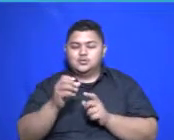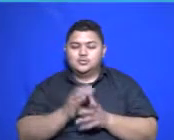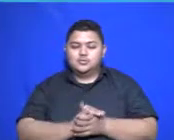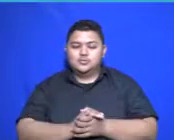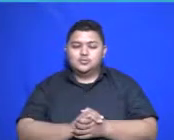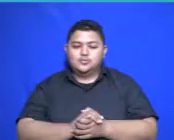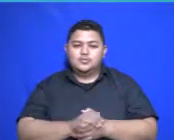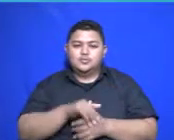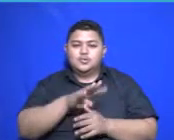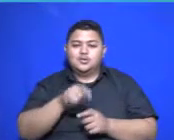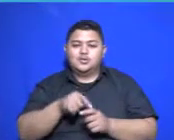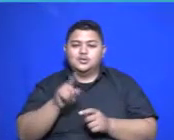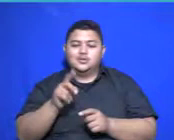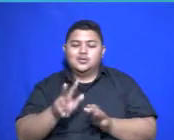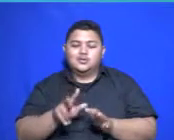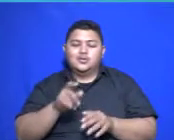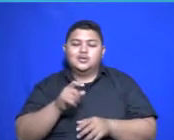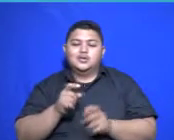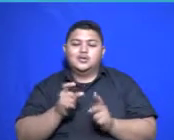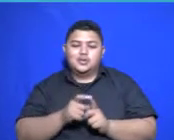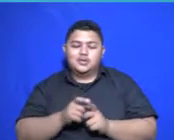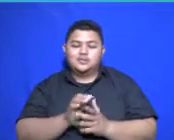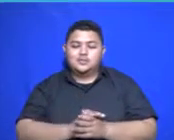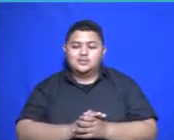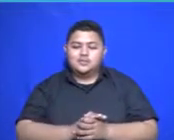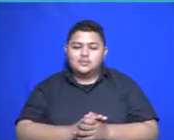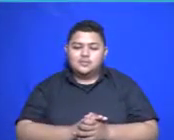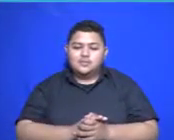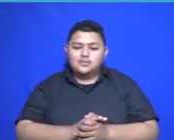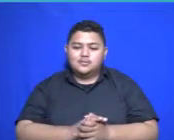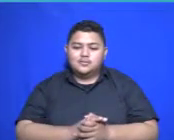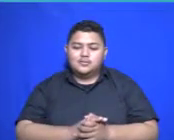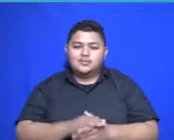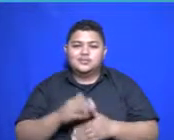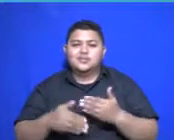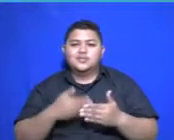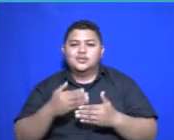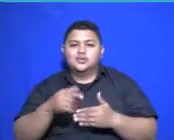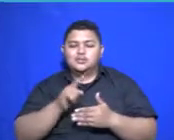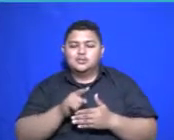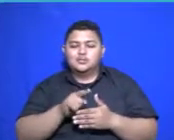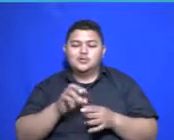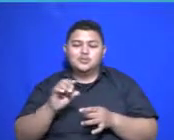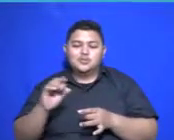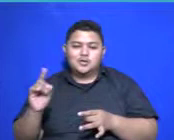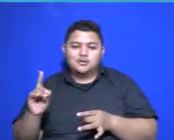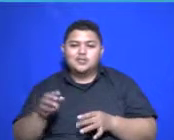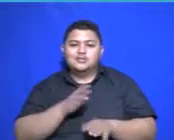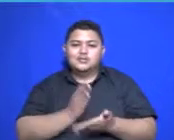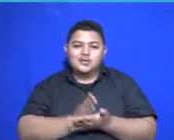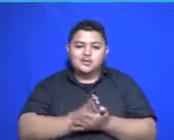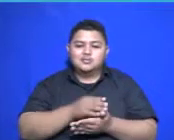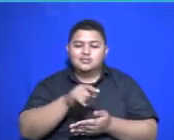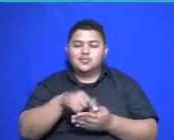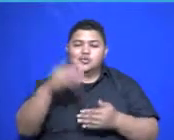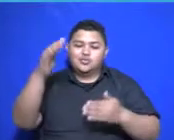828 titik yang kita gelar, yaitu para maestro-maestro di berbagai macam bidang